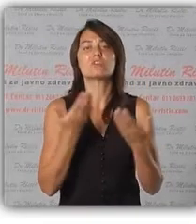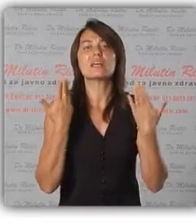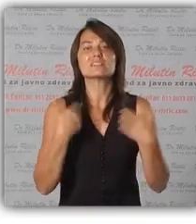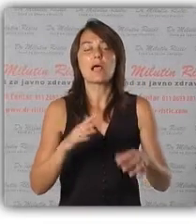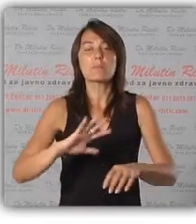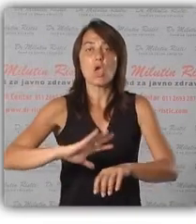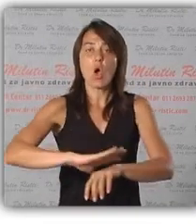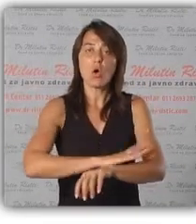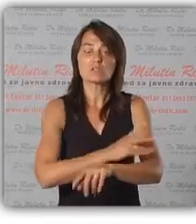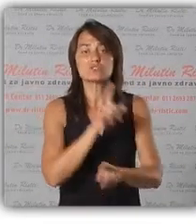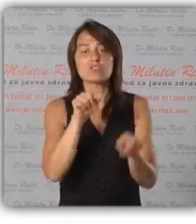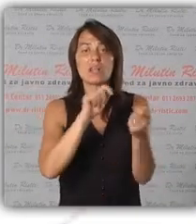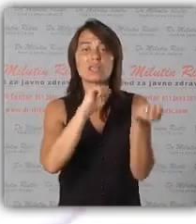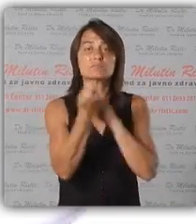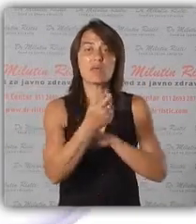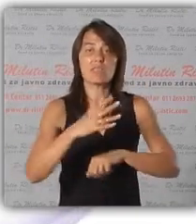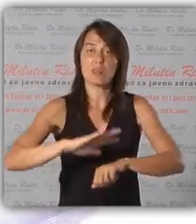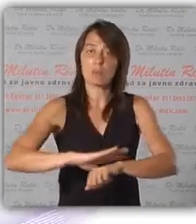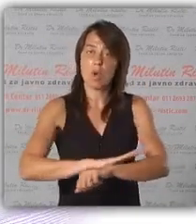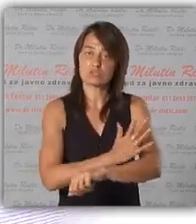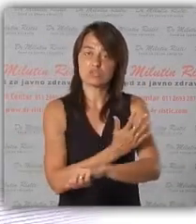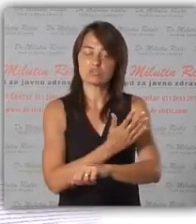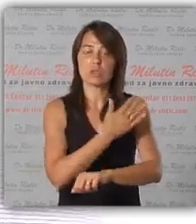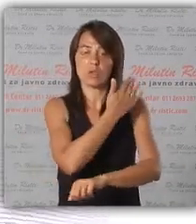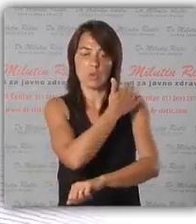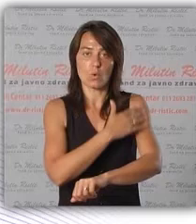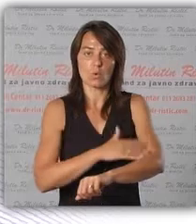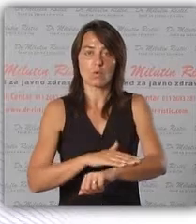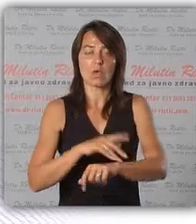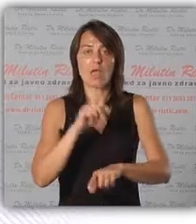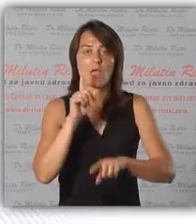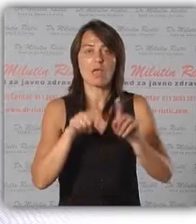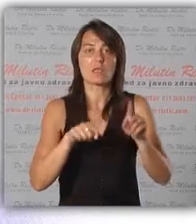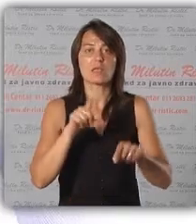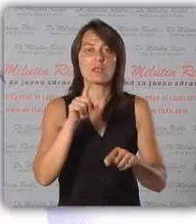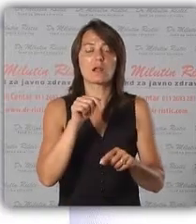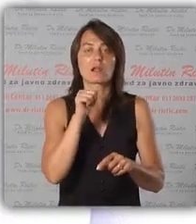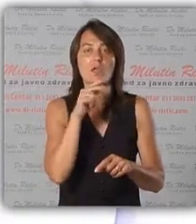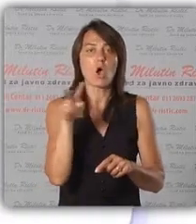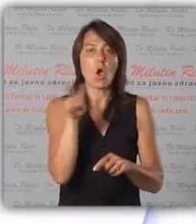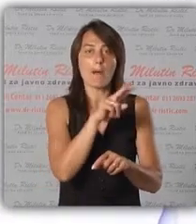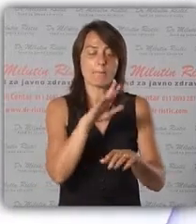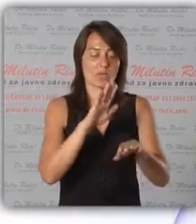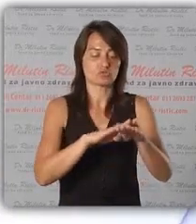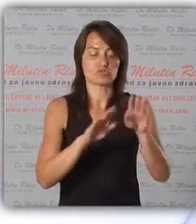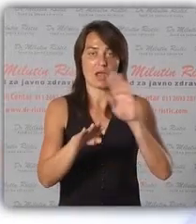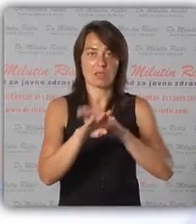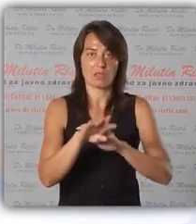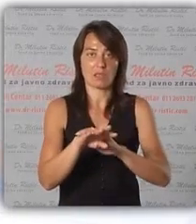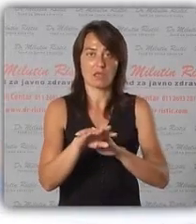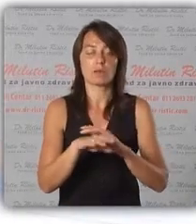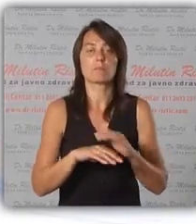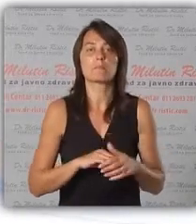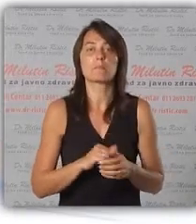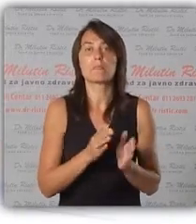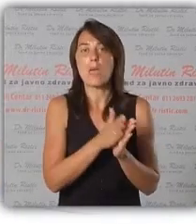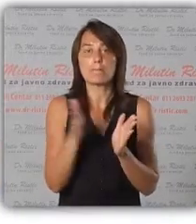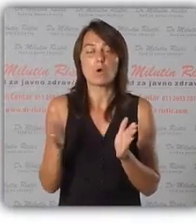mravinjenjem, slabijim osjećajem ili izmenjenim osjećajem u duž ruke ili u prstima jedne ili obe